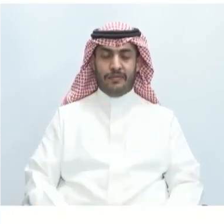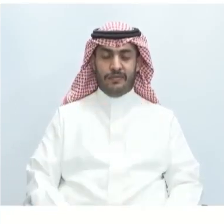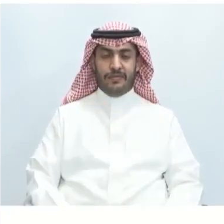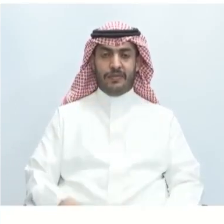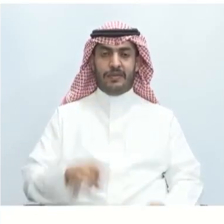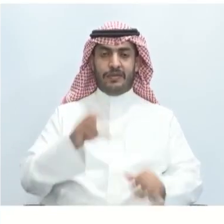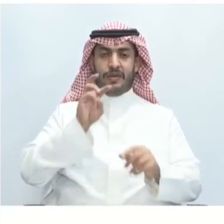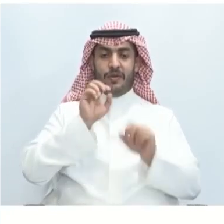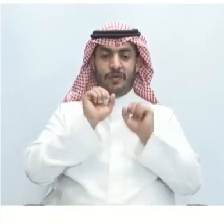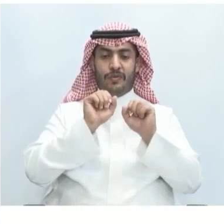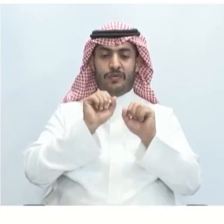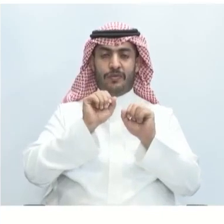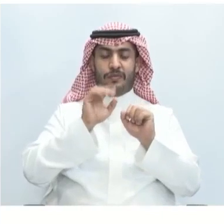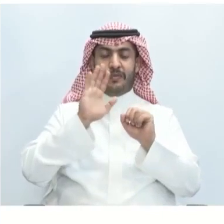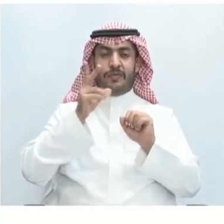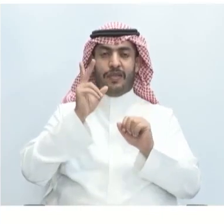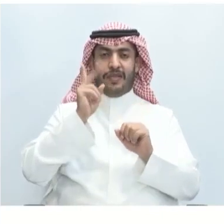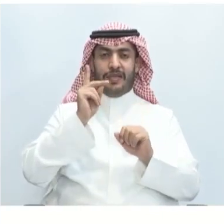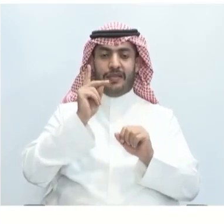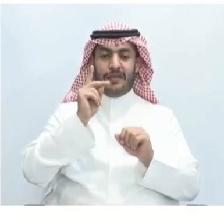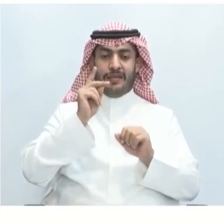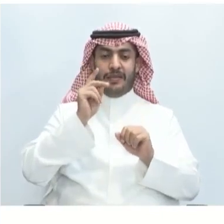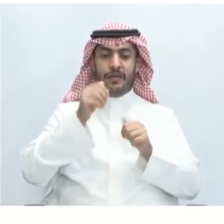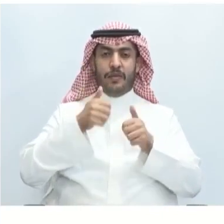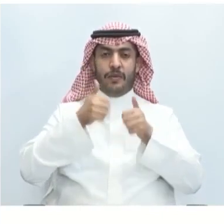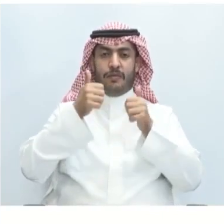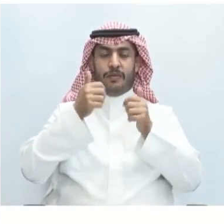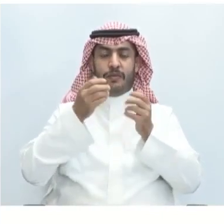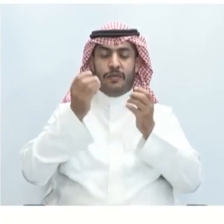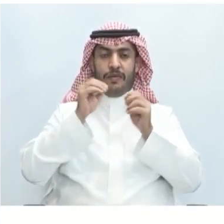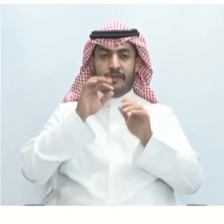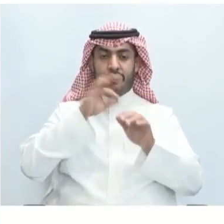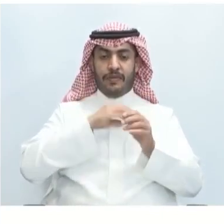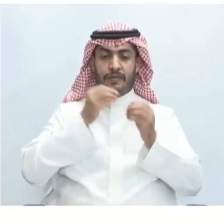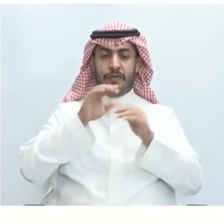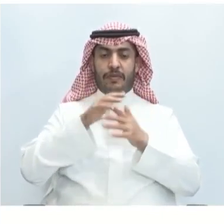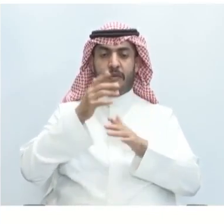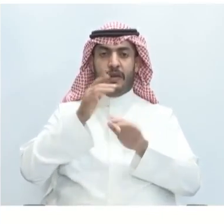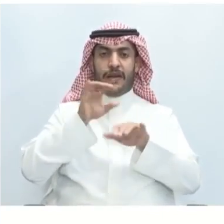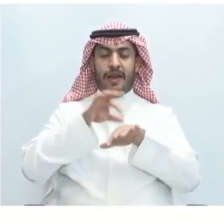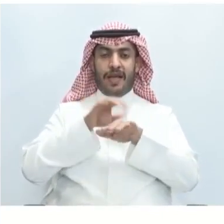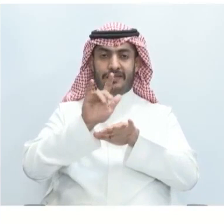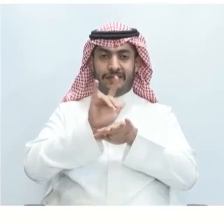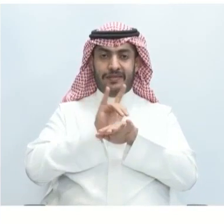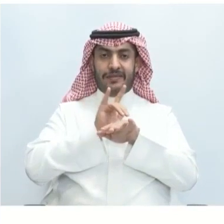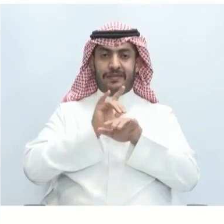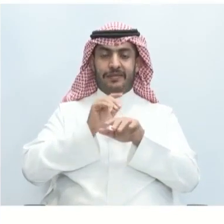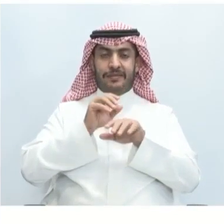اسطول الشركه ثانيا القدره الاستيعابيه من حيث عدد